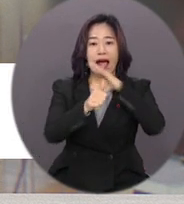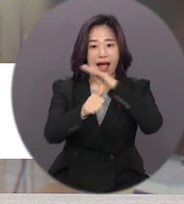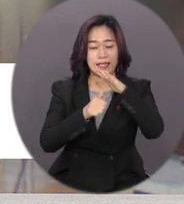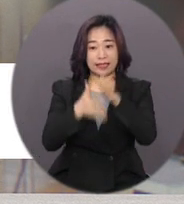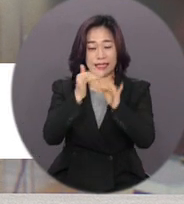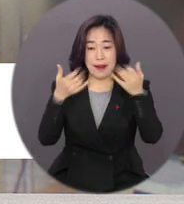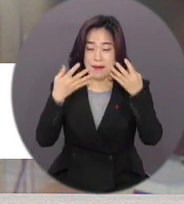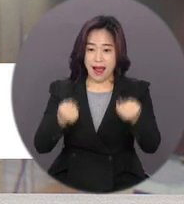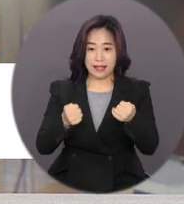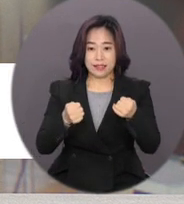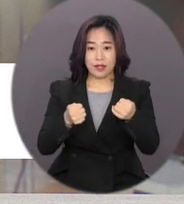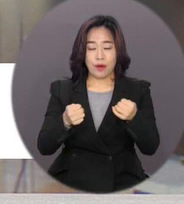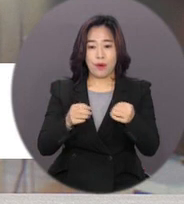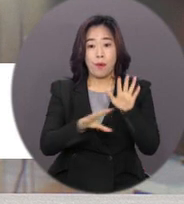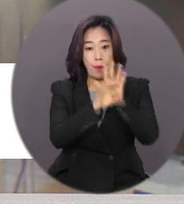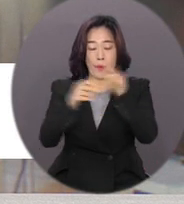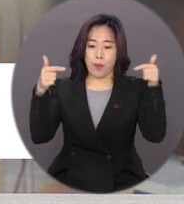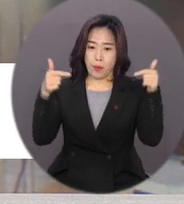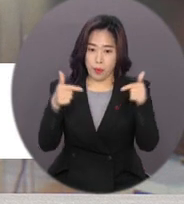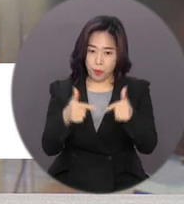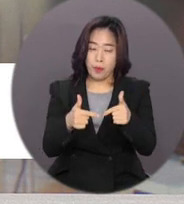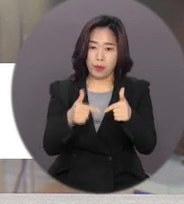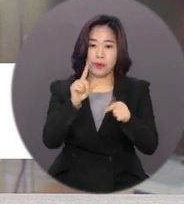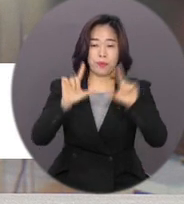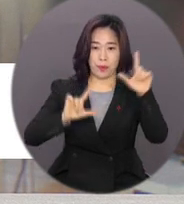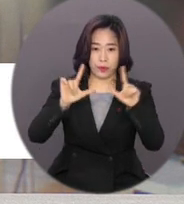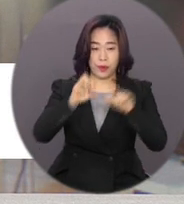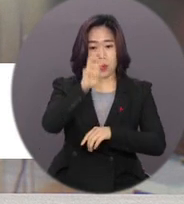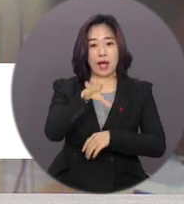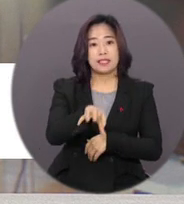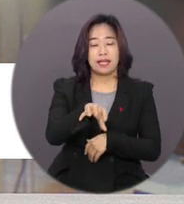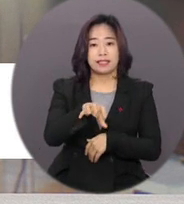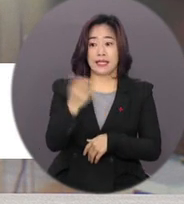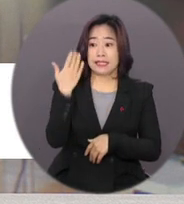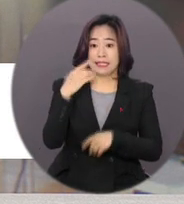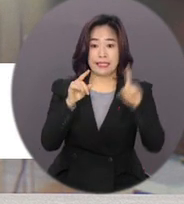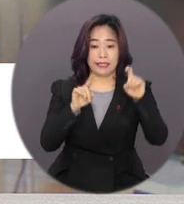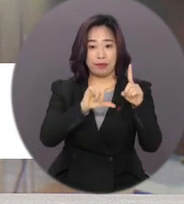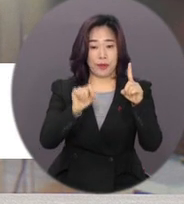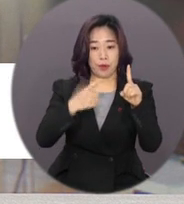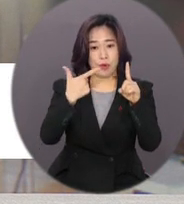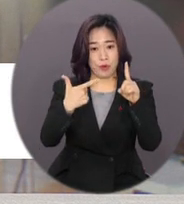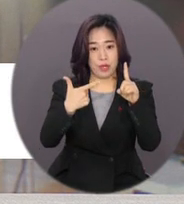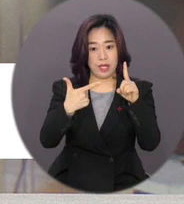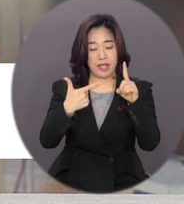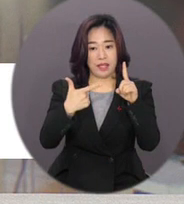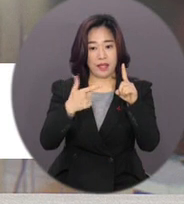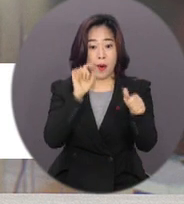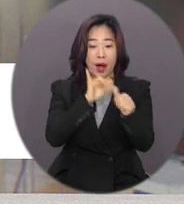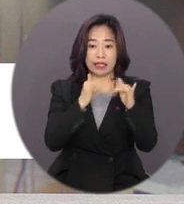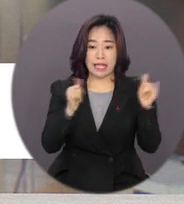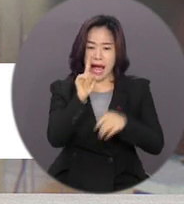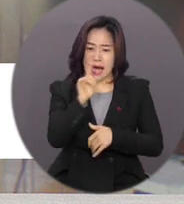많았습니다. 주춤해진 코로나19 확산세도 한몫했는데요. 광주에서는 지난 11월 6일 이후 처음으로 확진자가